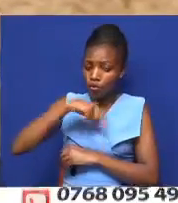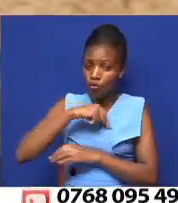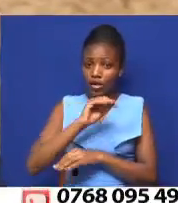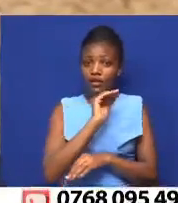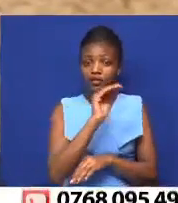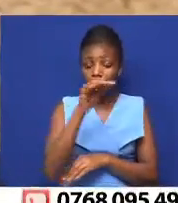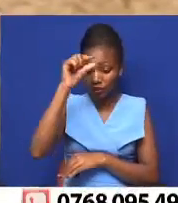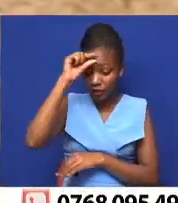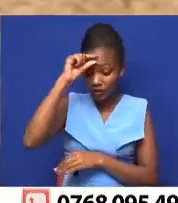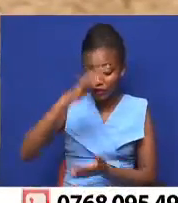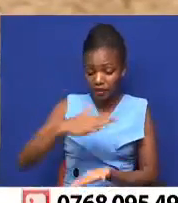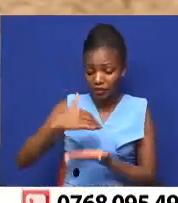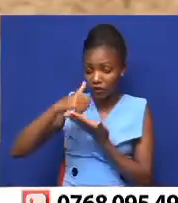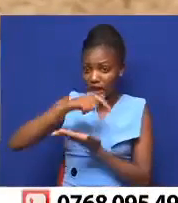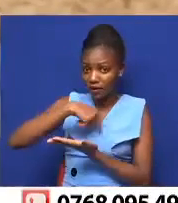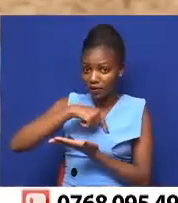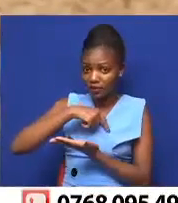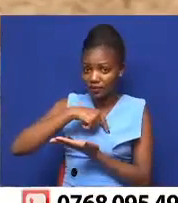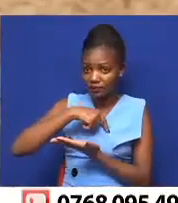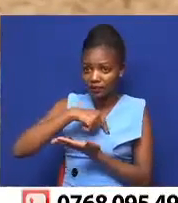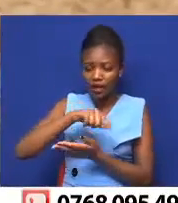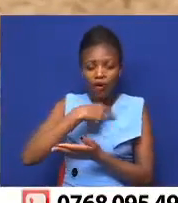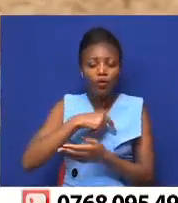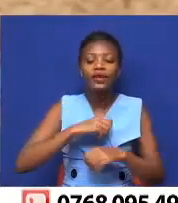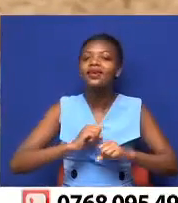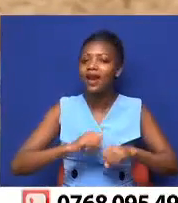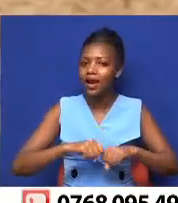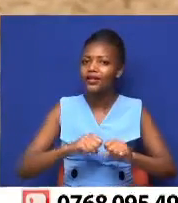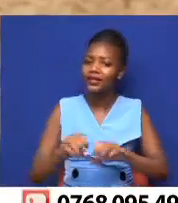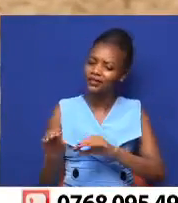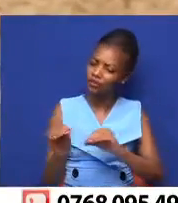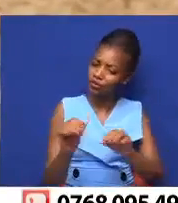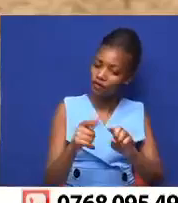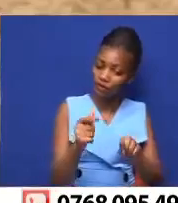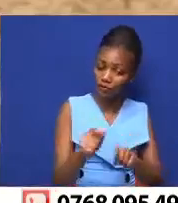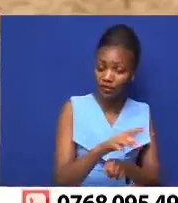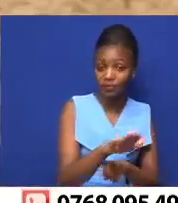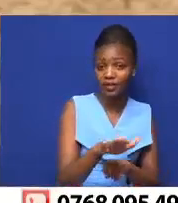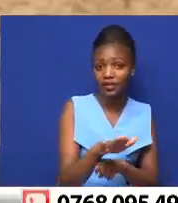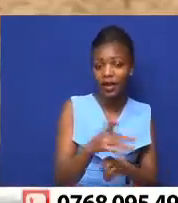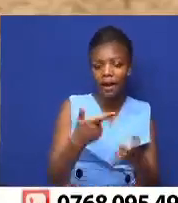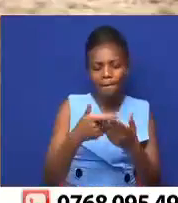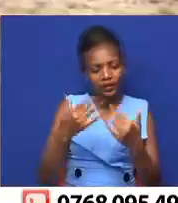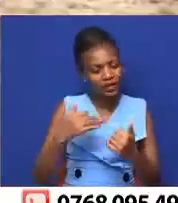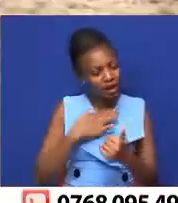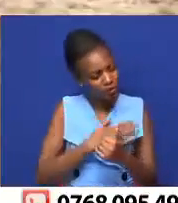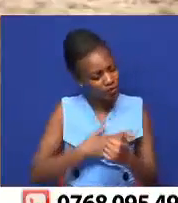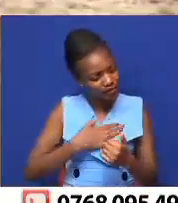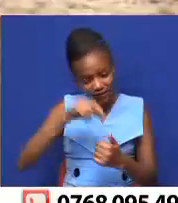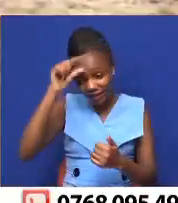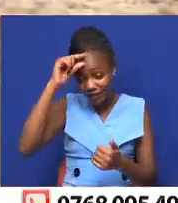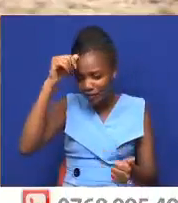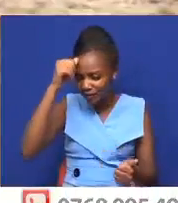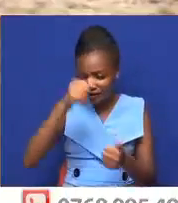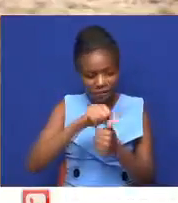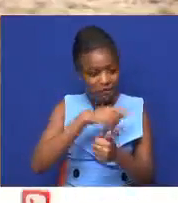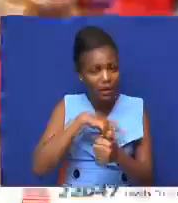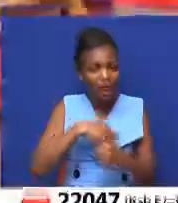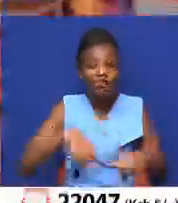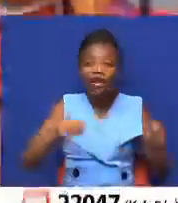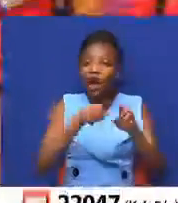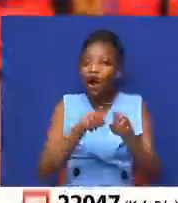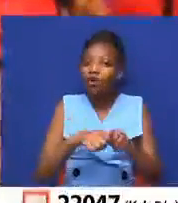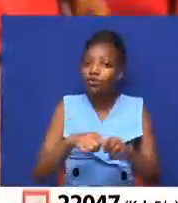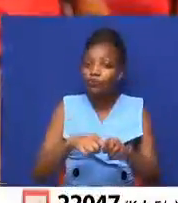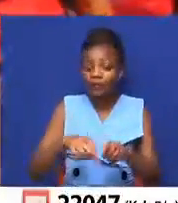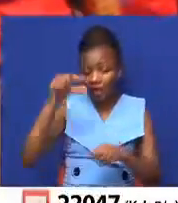tusaidie. Tumekubali kuhama kutoka hii mji. Watusaidie. Kwenye ziara yake katika eneo